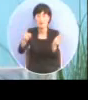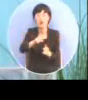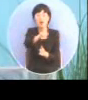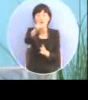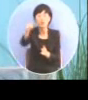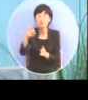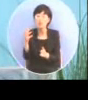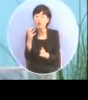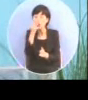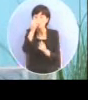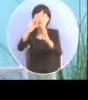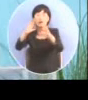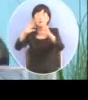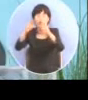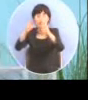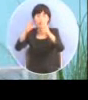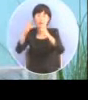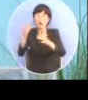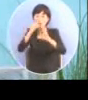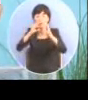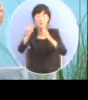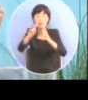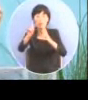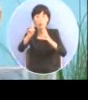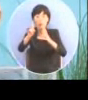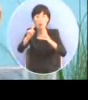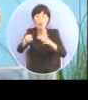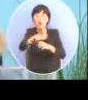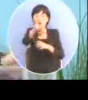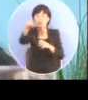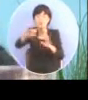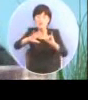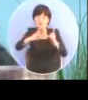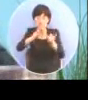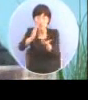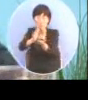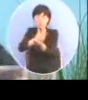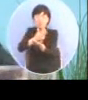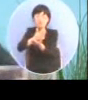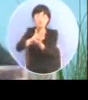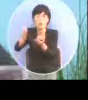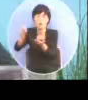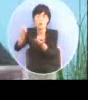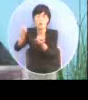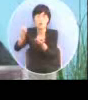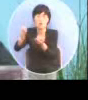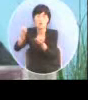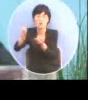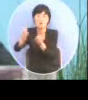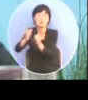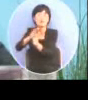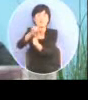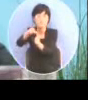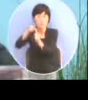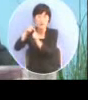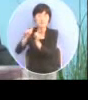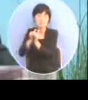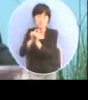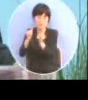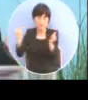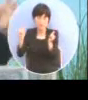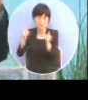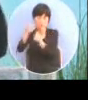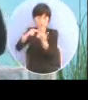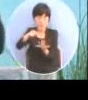đất nước thánh của Đức Chúa Trời. Đất nước thánh là gì đấy? Được biệt riêng của Đức Chúa Trời. Dân được chọn là gì? Có nghĩa là được Đức Chúa Trời lựa